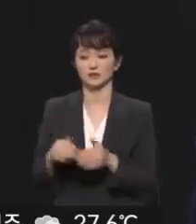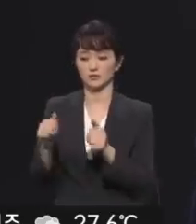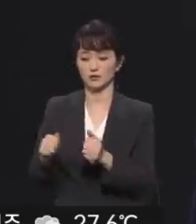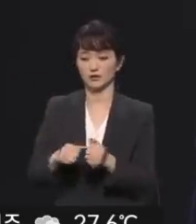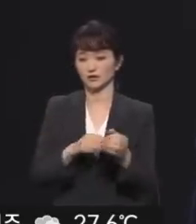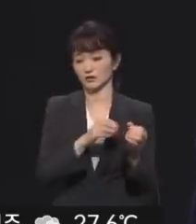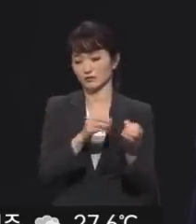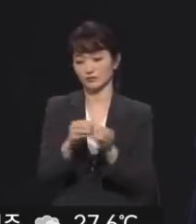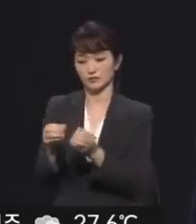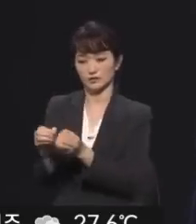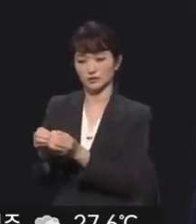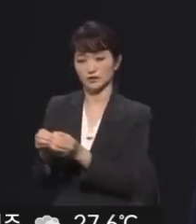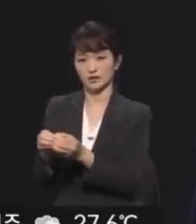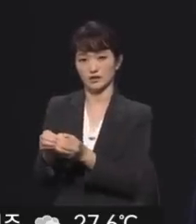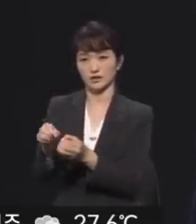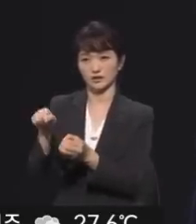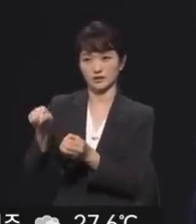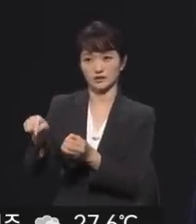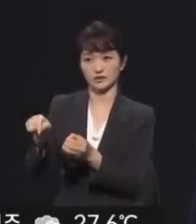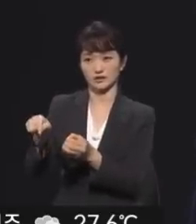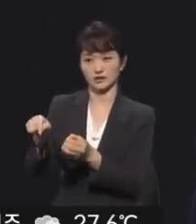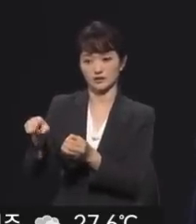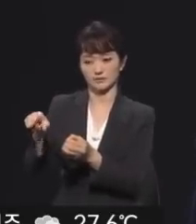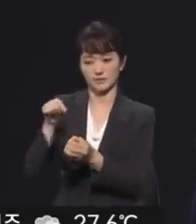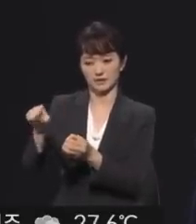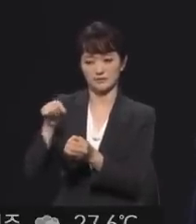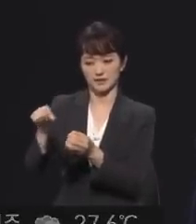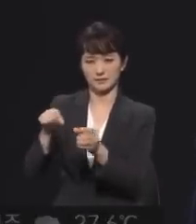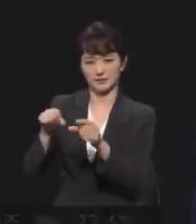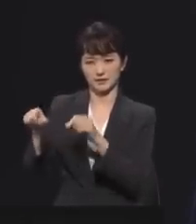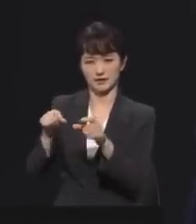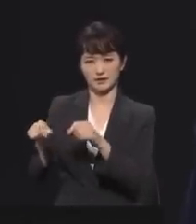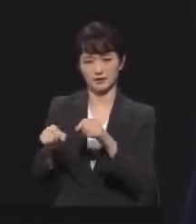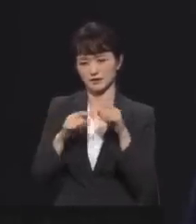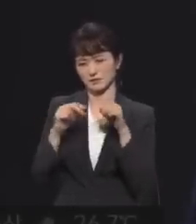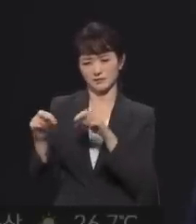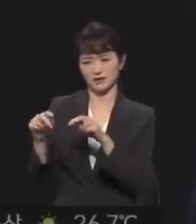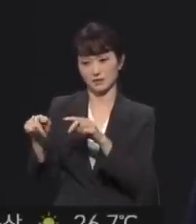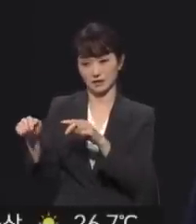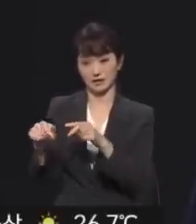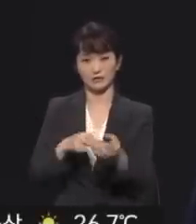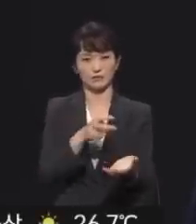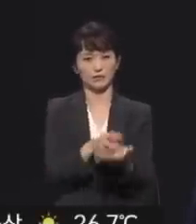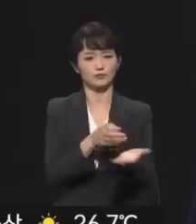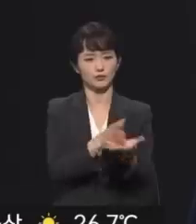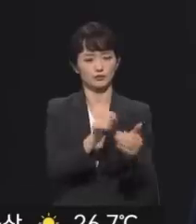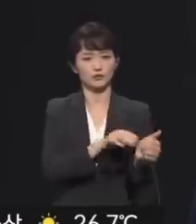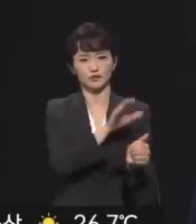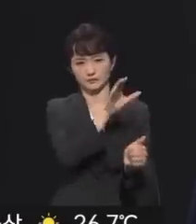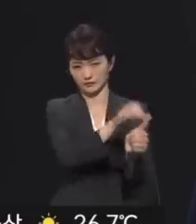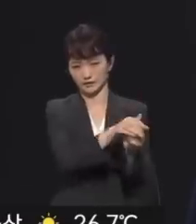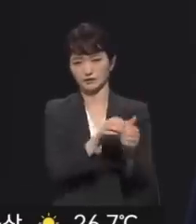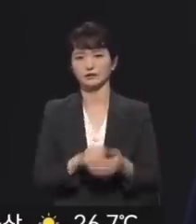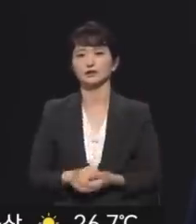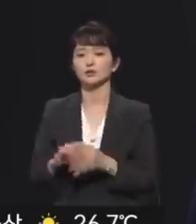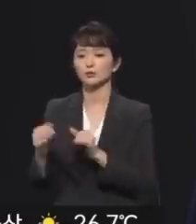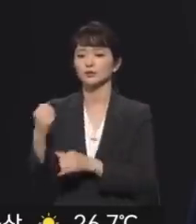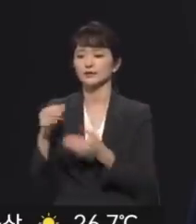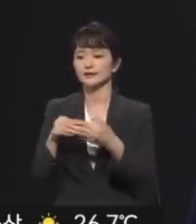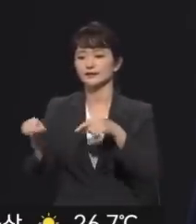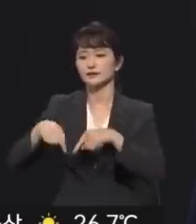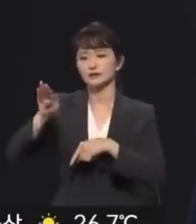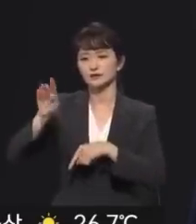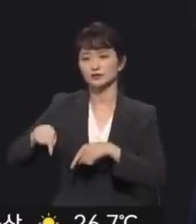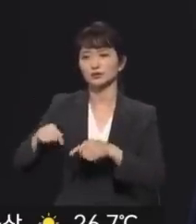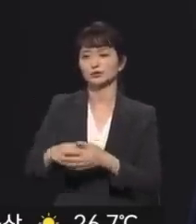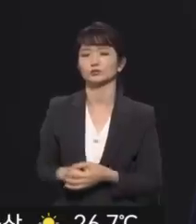조목조목 눈꽃 자체를 가지고 범위 나타나는 것은 제가 볼 때 이 애들과 들이 할 일이지 지금 국민의 인지도 부나 우리 집권 여당에